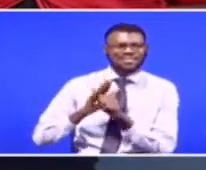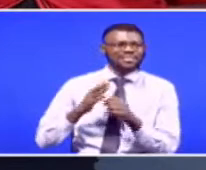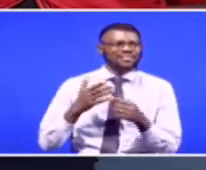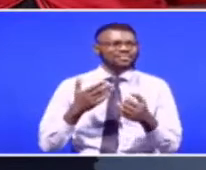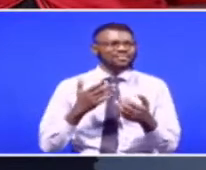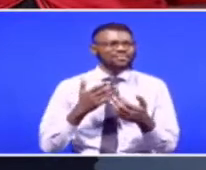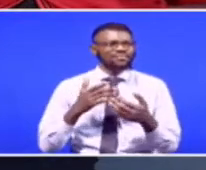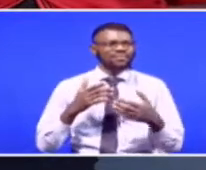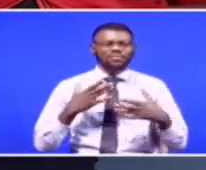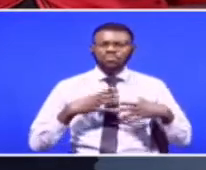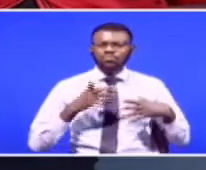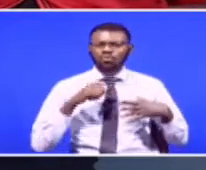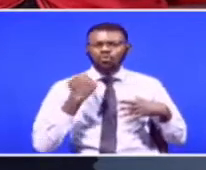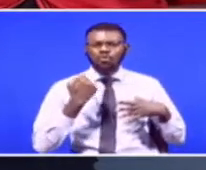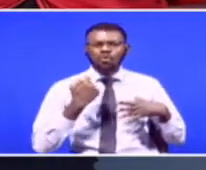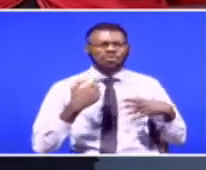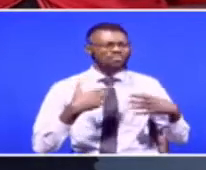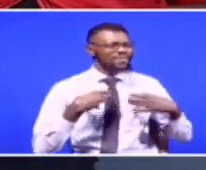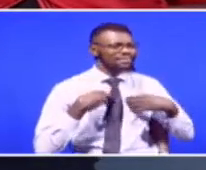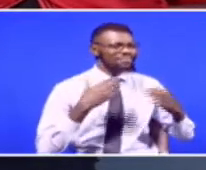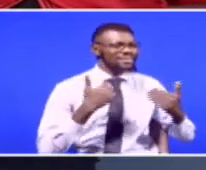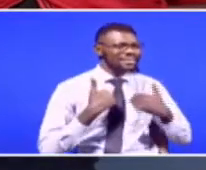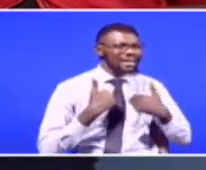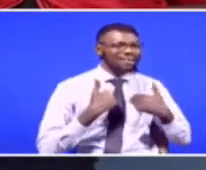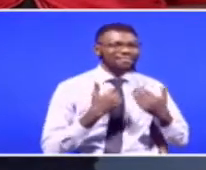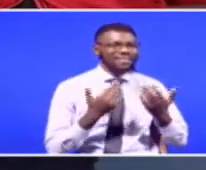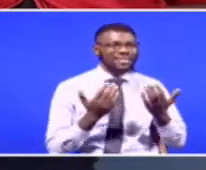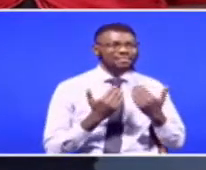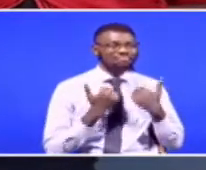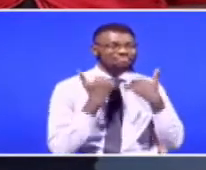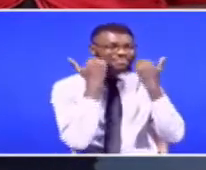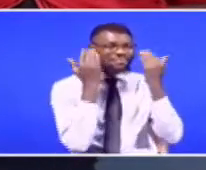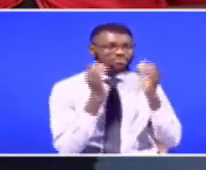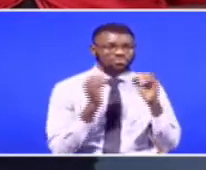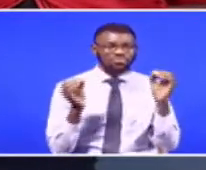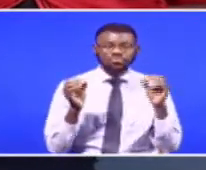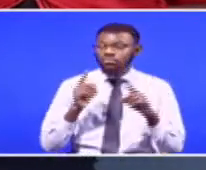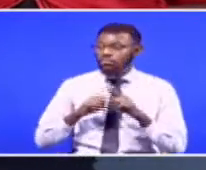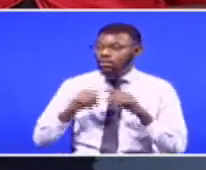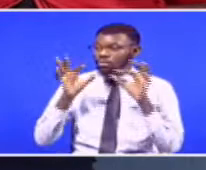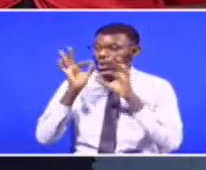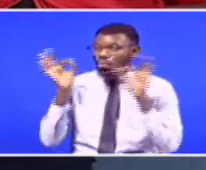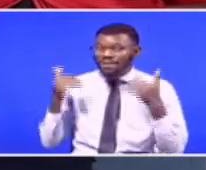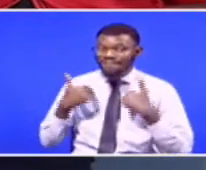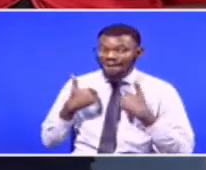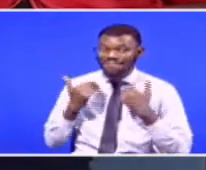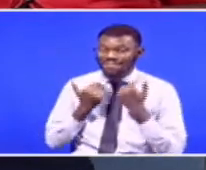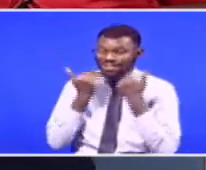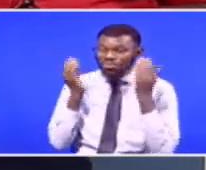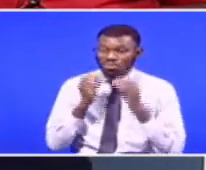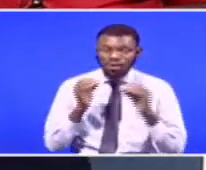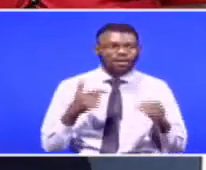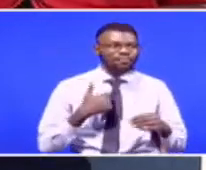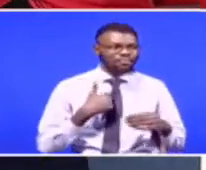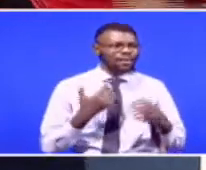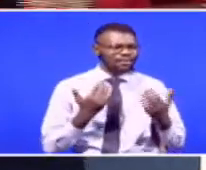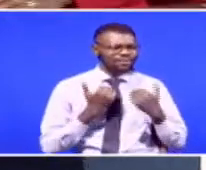mali, husumbuki. Hata eti unasumbuka. Wewe sasa nikikwambia tuna harusi next weekend utaanza kuniambia utasema sina nguo.